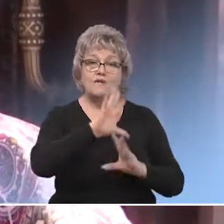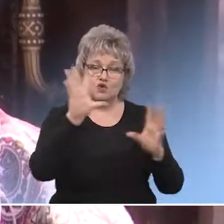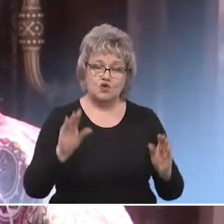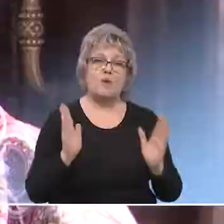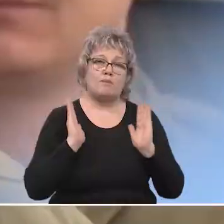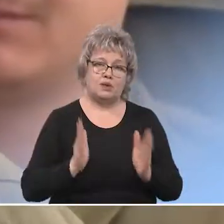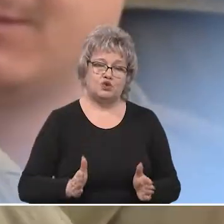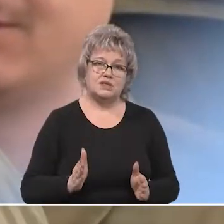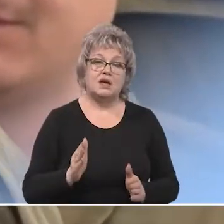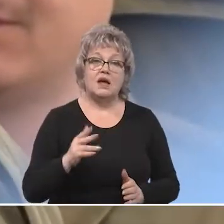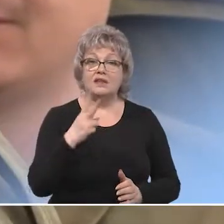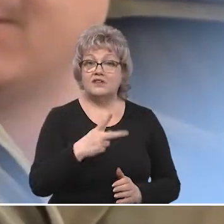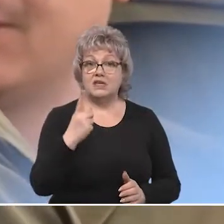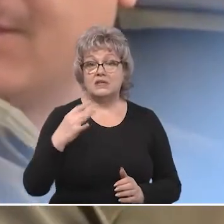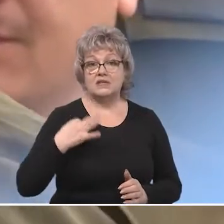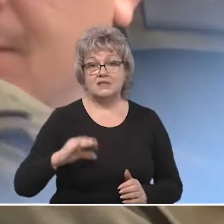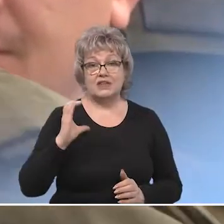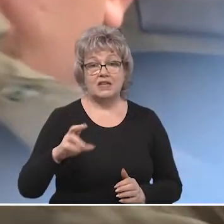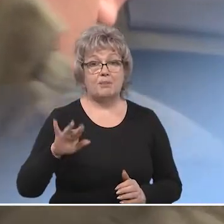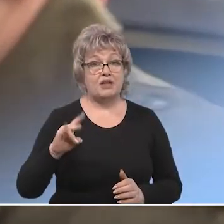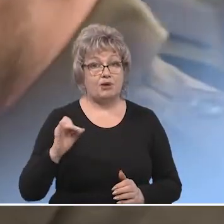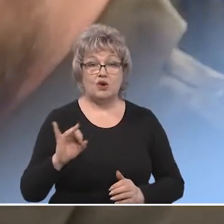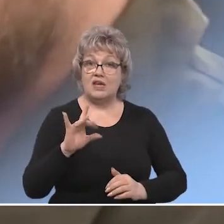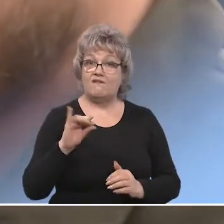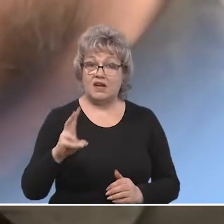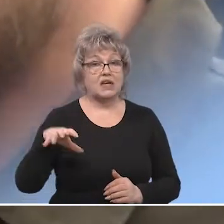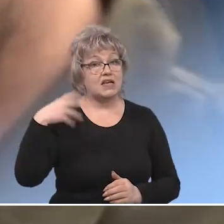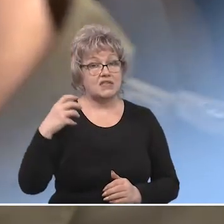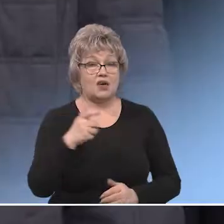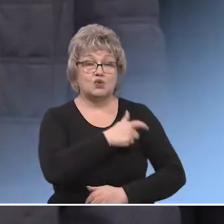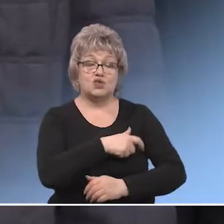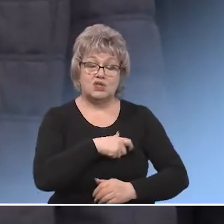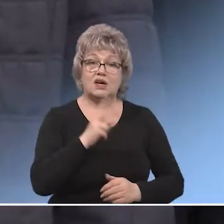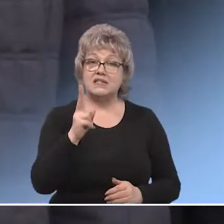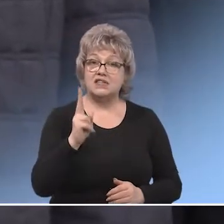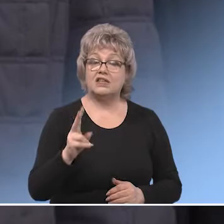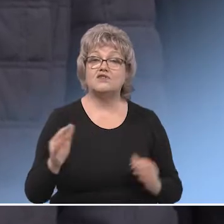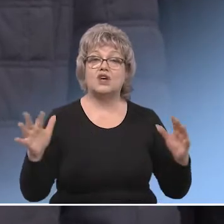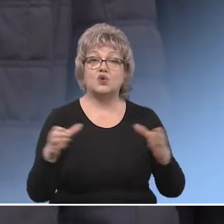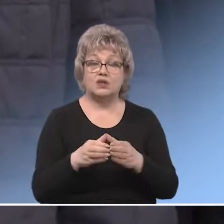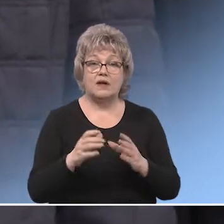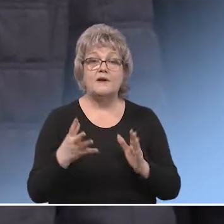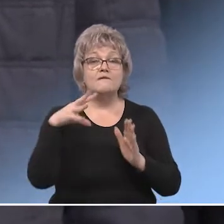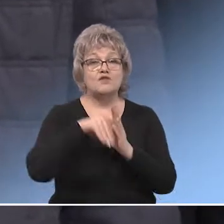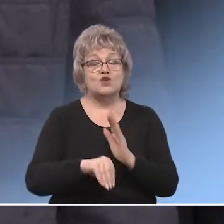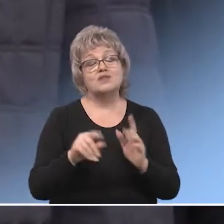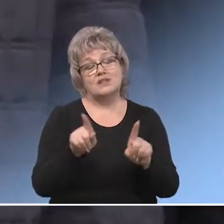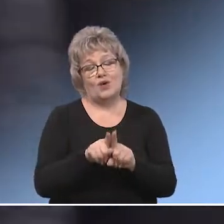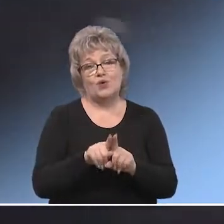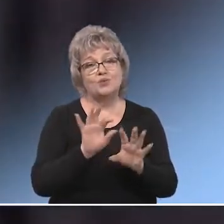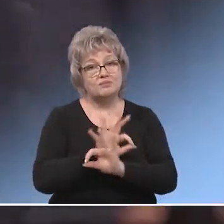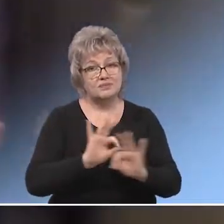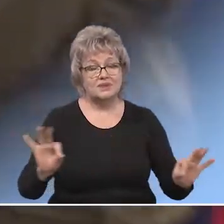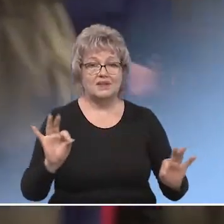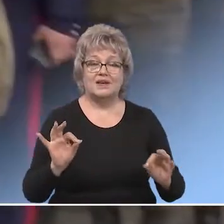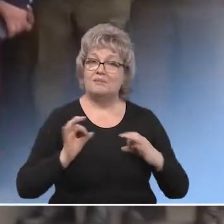что все получится. 21-летний сын Светланы Пономаревой Иван, казак-дружинник Константиновского юрта, внес лирическую